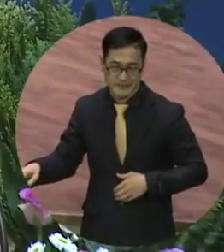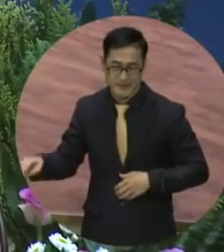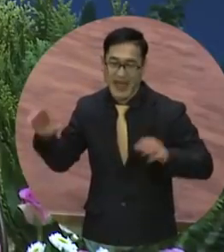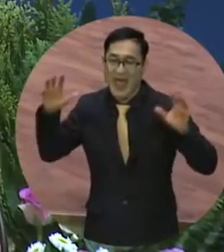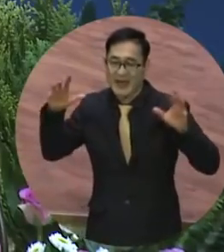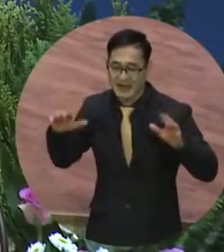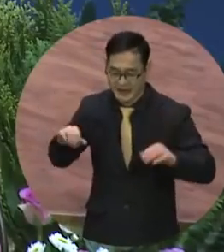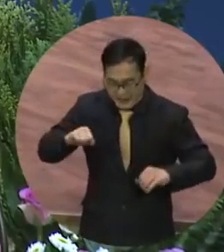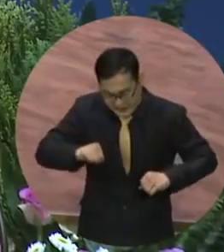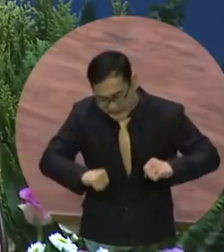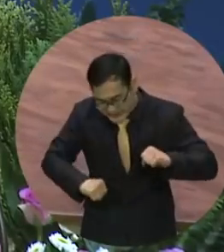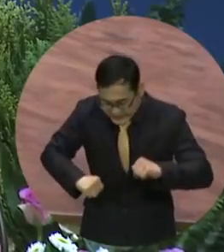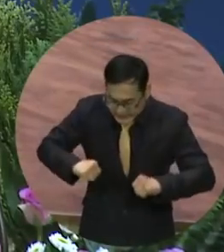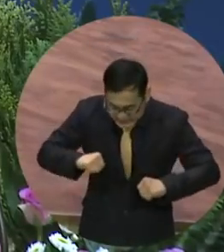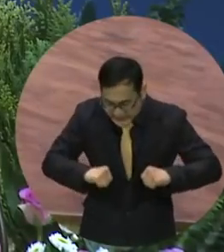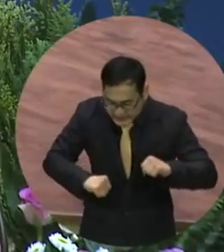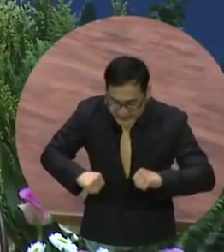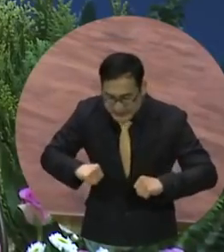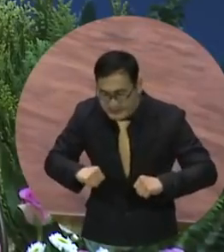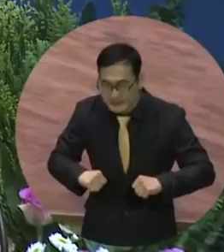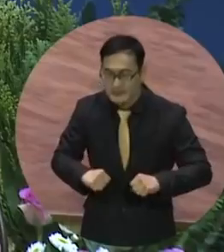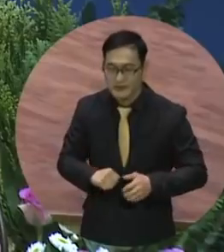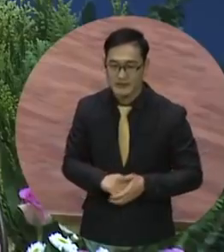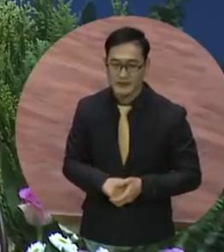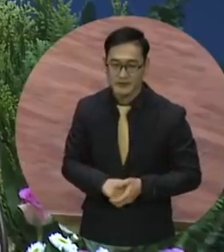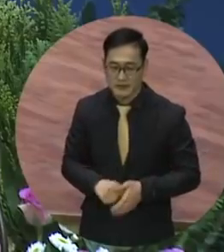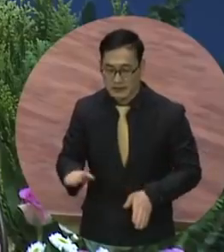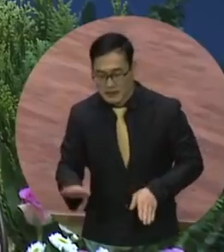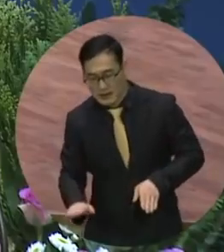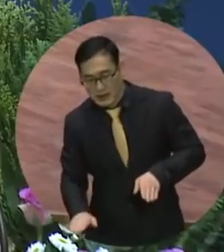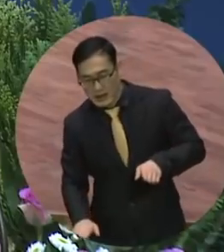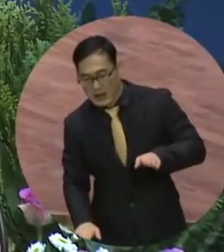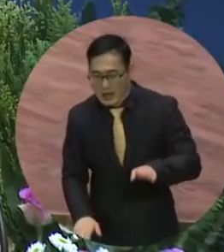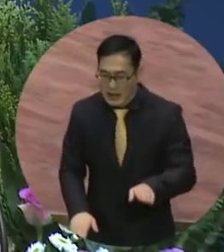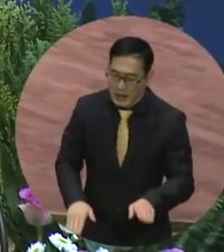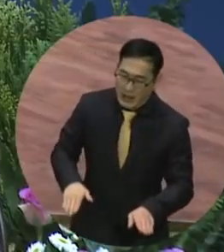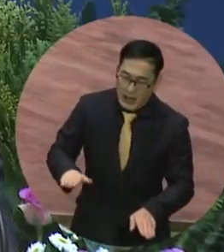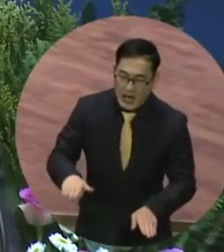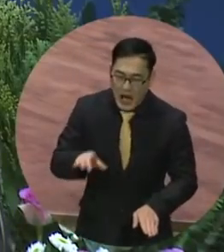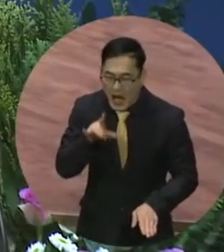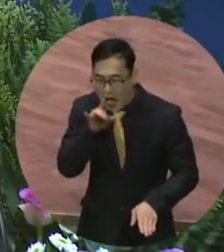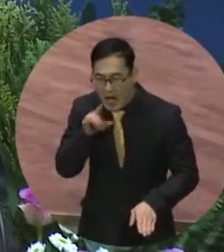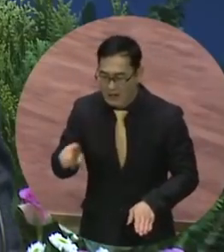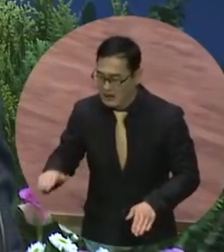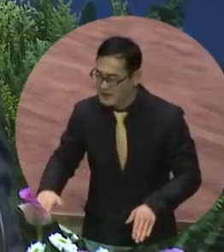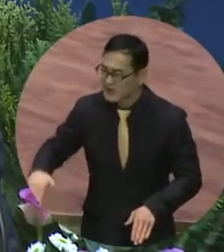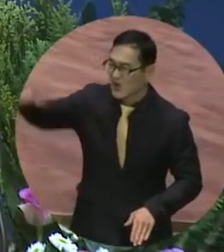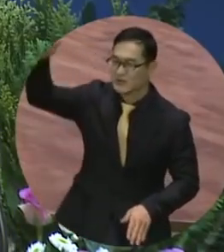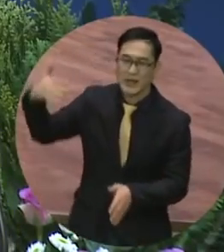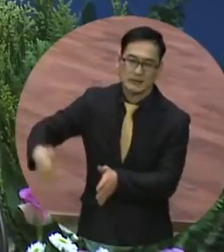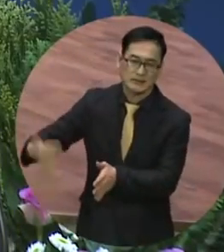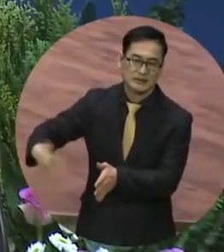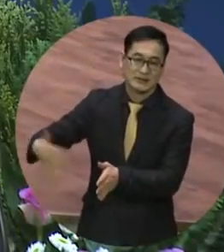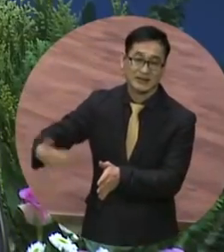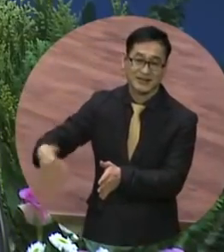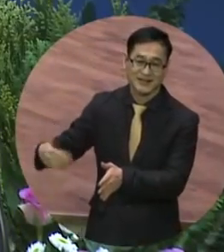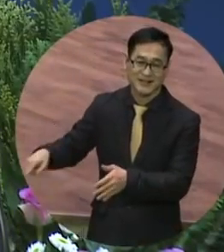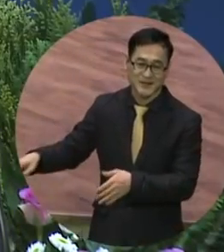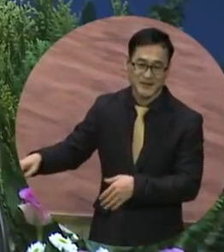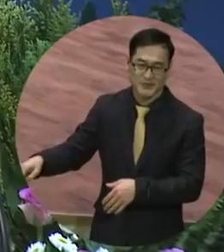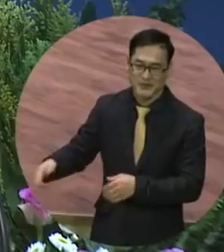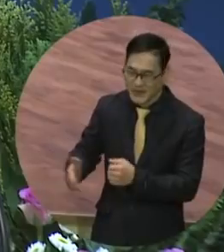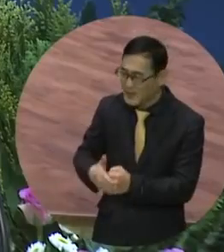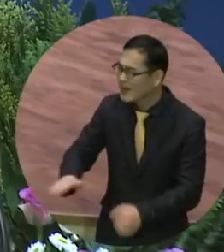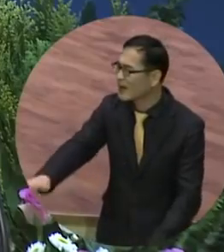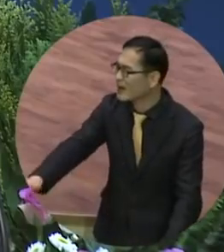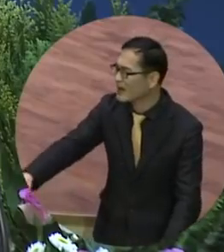거예요. 제자리 걸음하고 있는 거예요. 제대로 걷지를 못하는 성장이 없는. 그래서 애들아